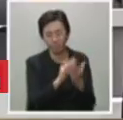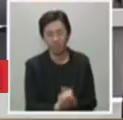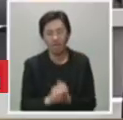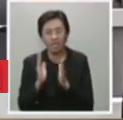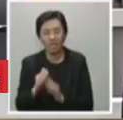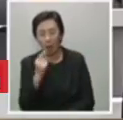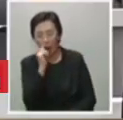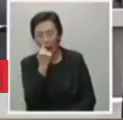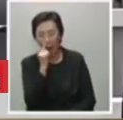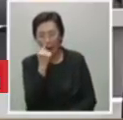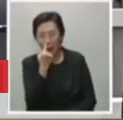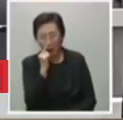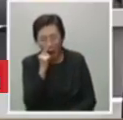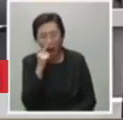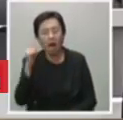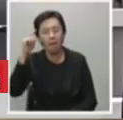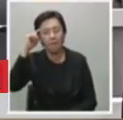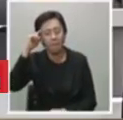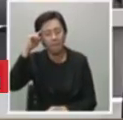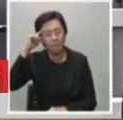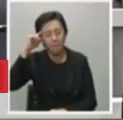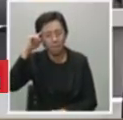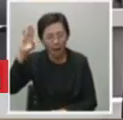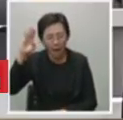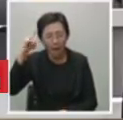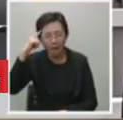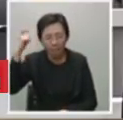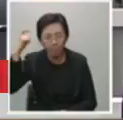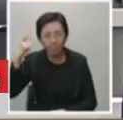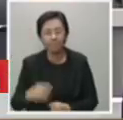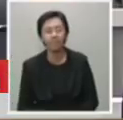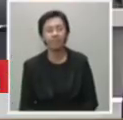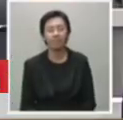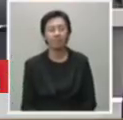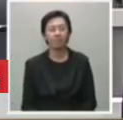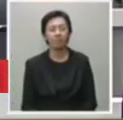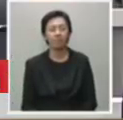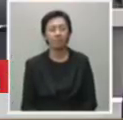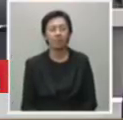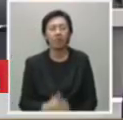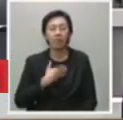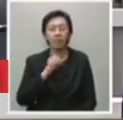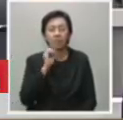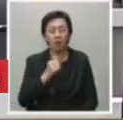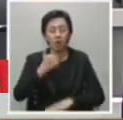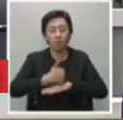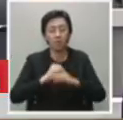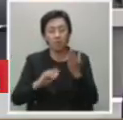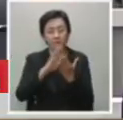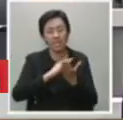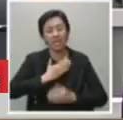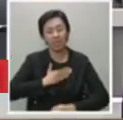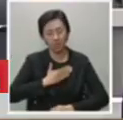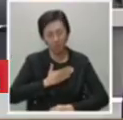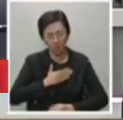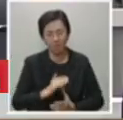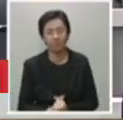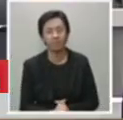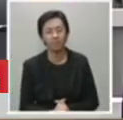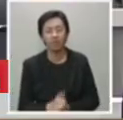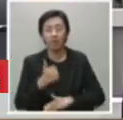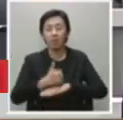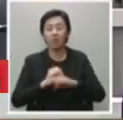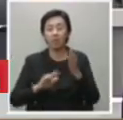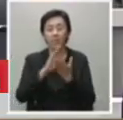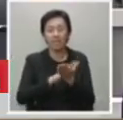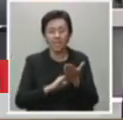นแค่ขี้มูกมาไหลปุ๊บอันนี้บ้าเลยนะผมเลยจะบอกท่านประธานที่เคารพครับว่าผู้นำประเทศของเราเนี่ยท่านต้องรักษา